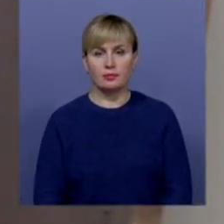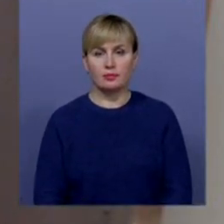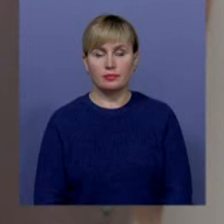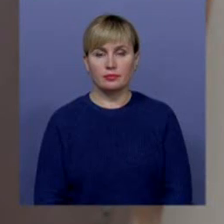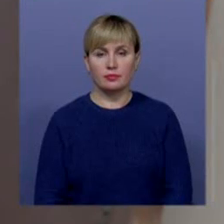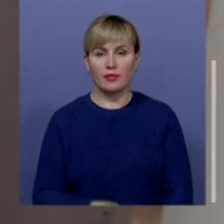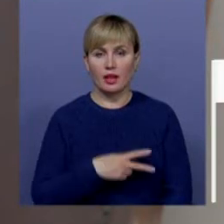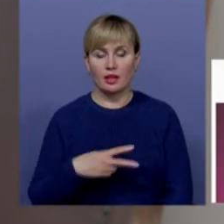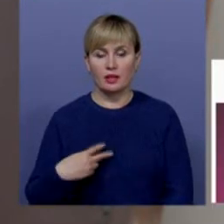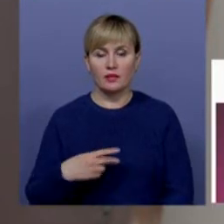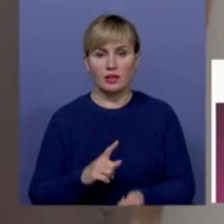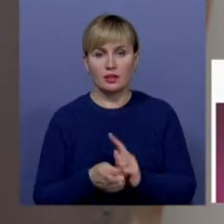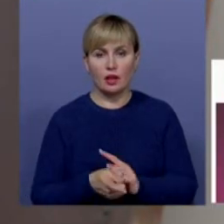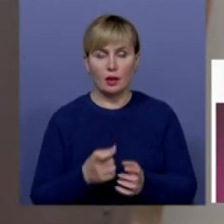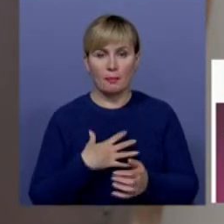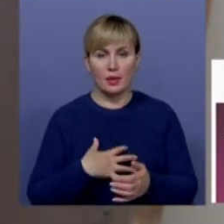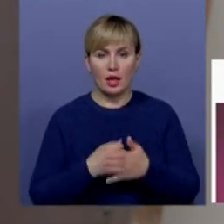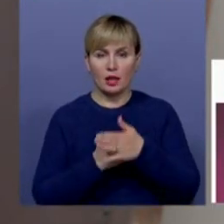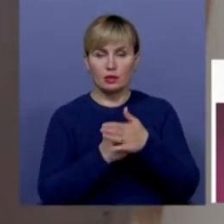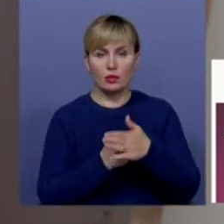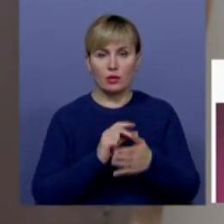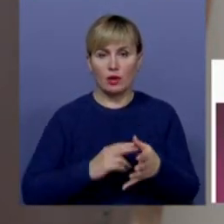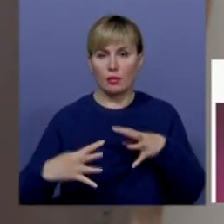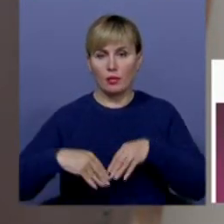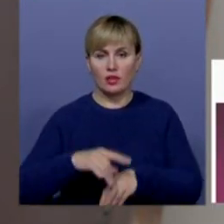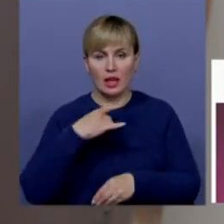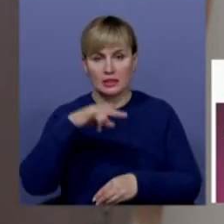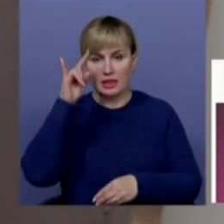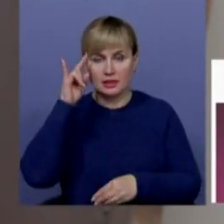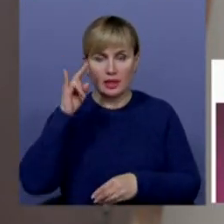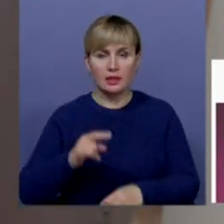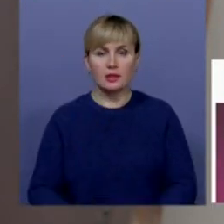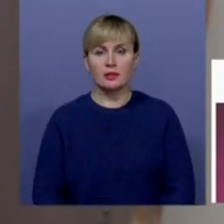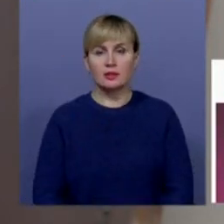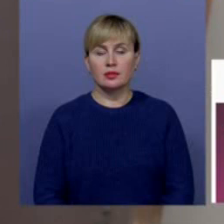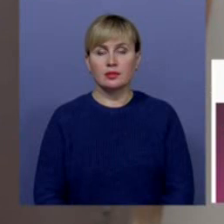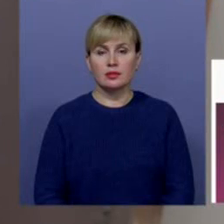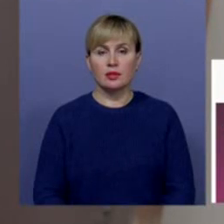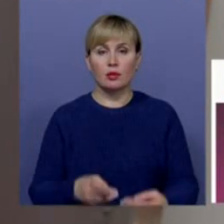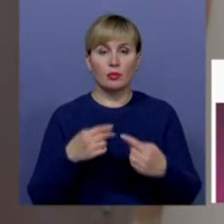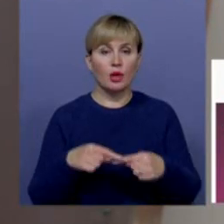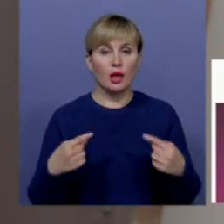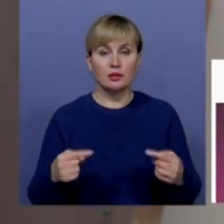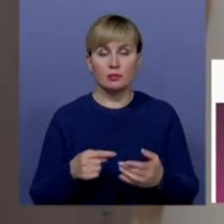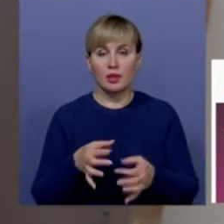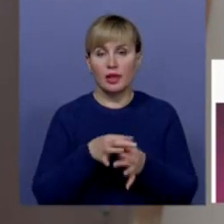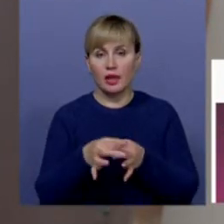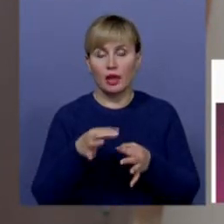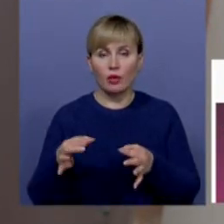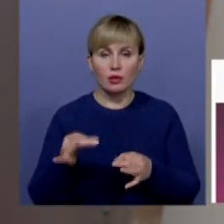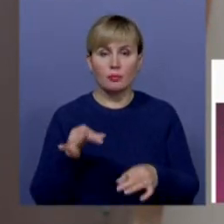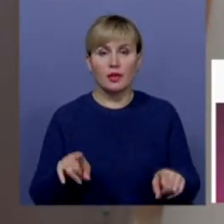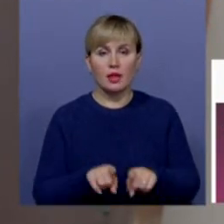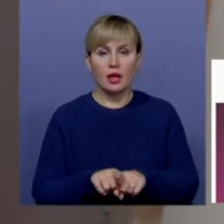Литва стала приоритетным партнером Казахстана в Балтийском регионе, так